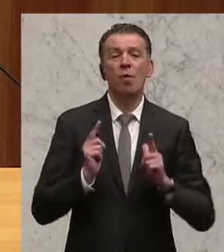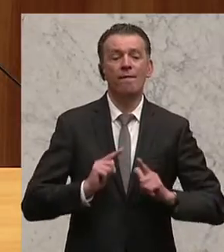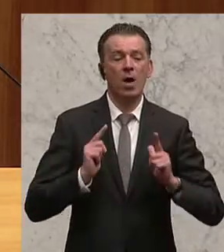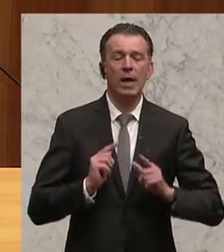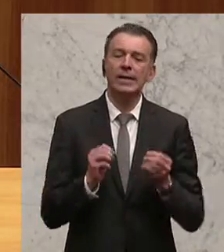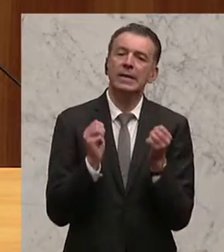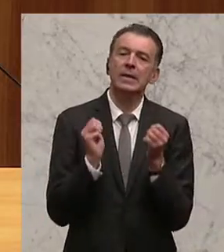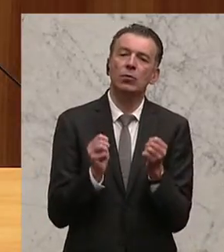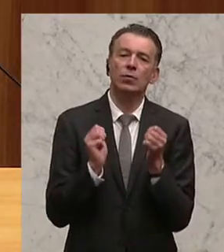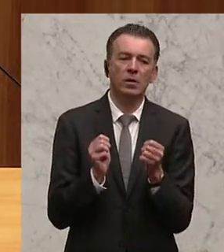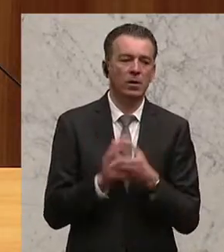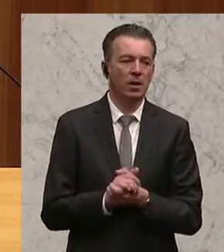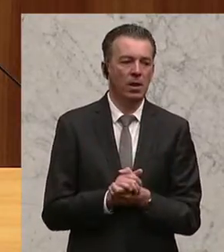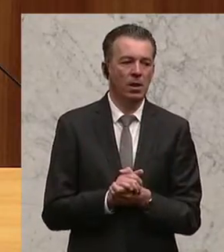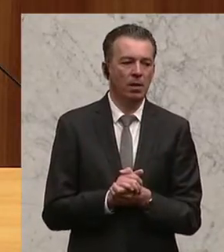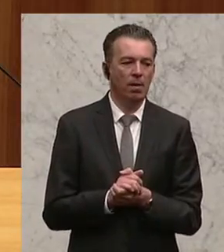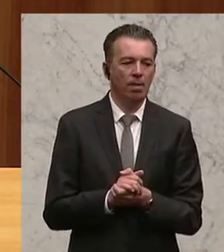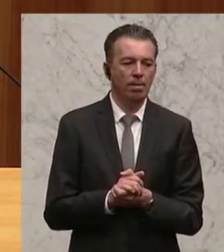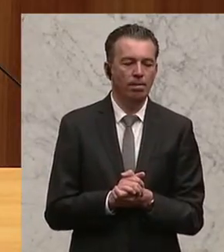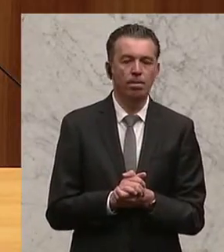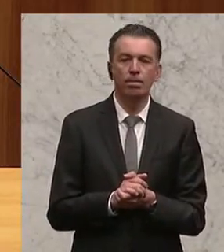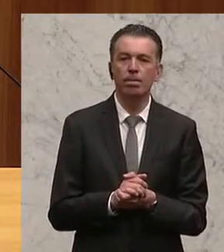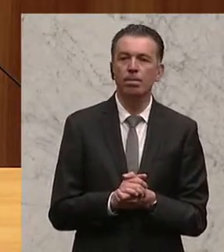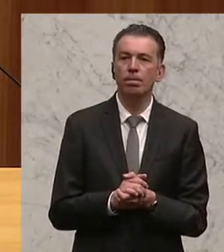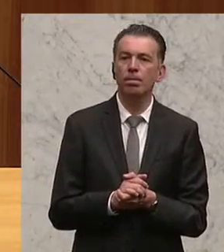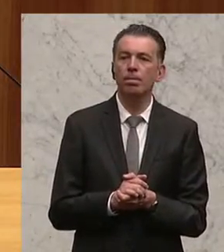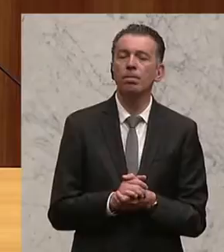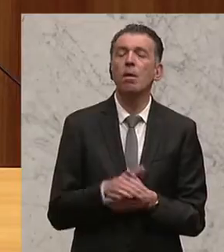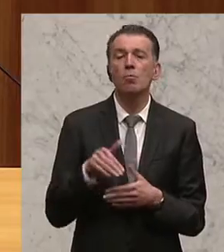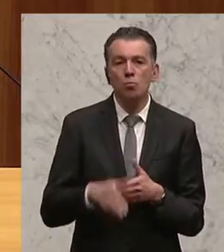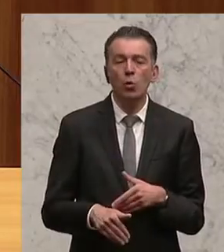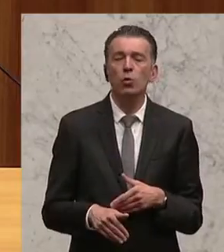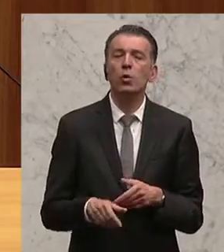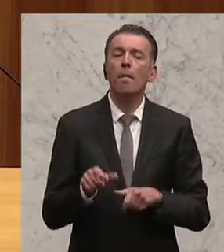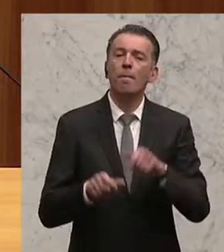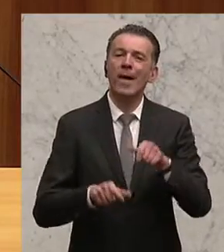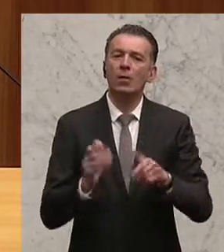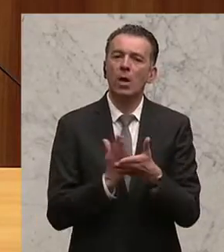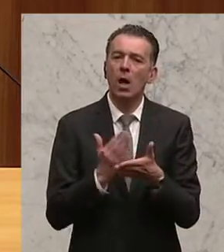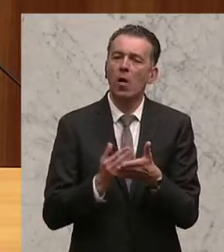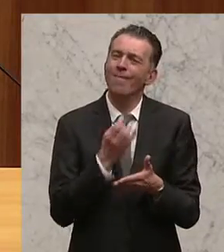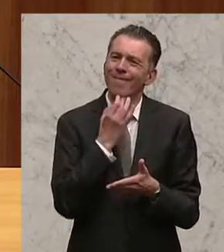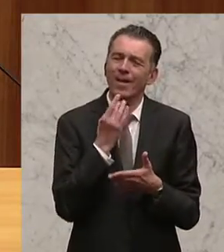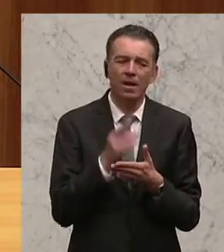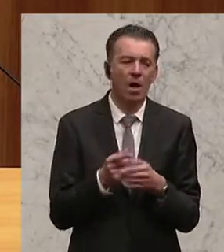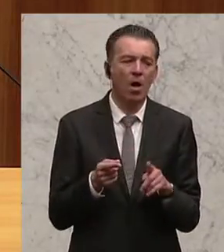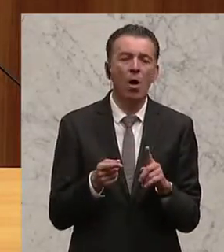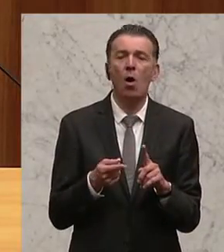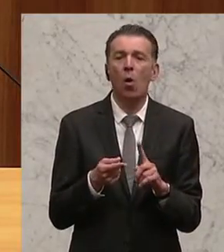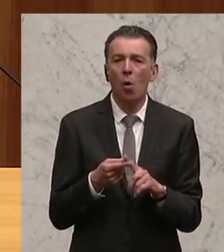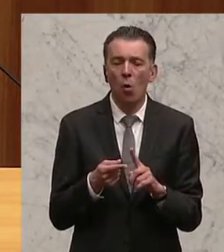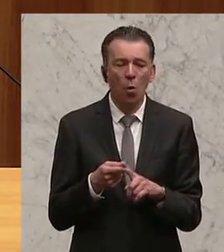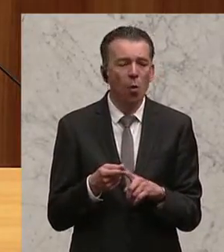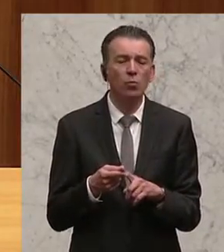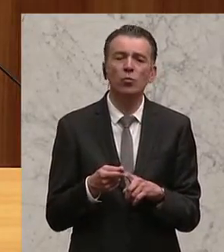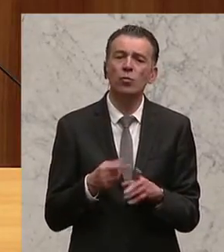und zuversichtlich sind, dass es zu einem Personalschlüssel kommen muss und einem Skill and Grade Mix,